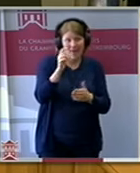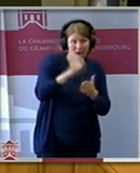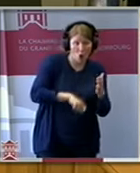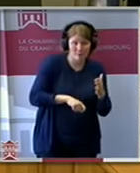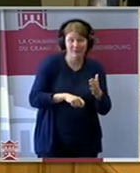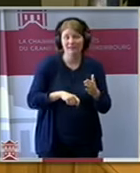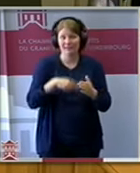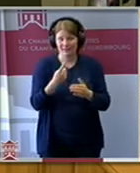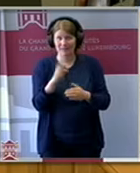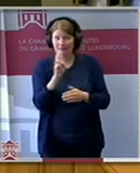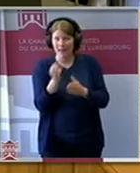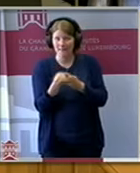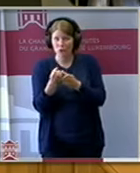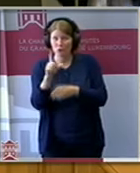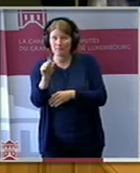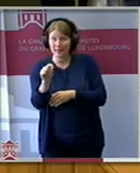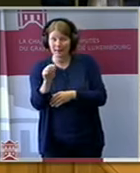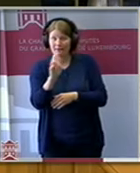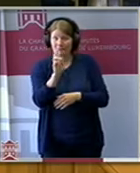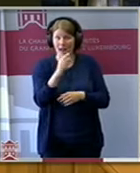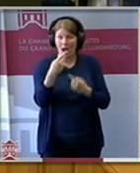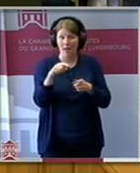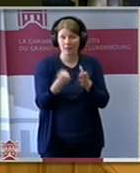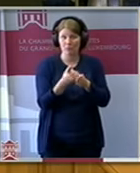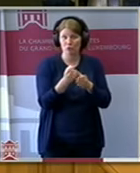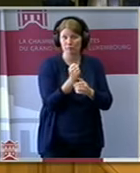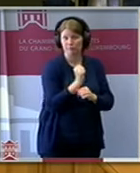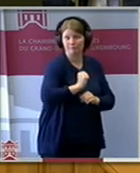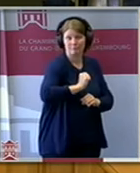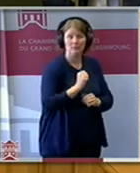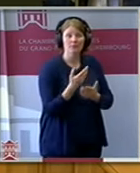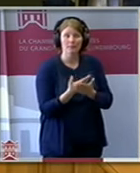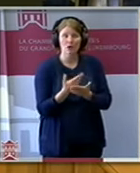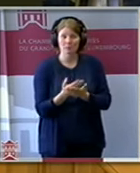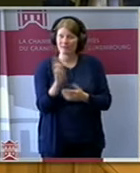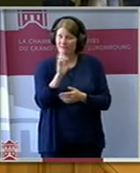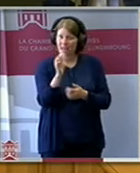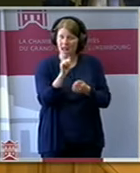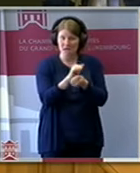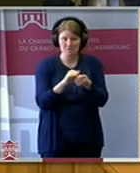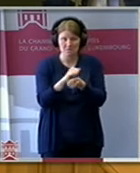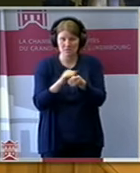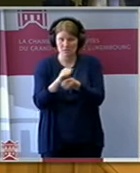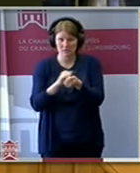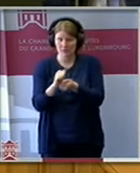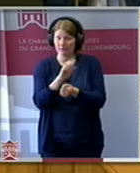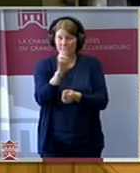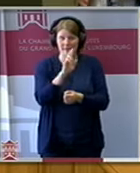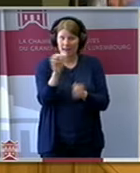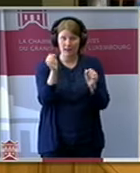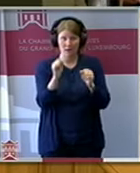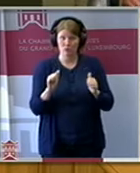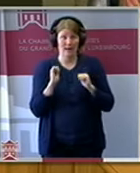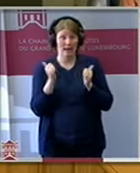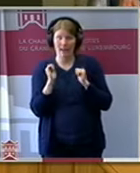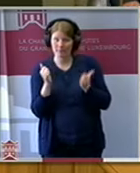Ebelle sind, auf wen dem anderen sein Produkt wegstreift. Wen ist hier noch ruiniert? Wen kann hier noch für seine Arbeit nicht mehr leben? Und